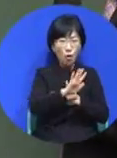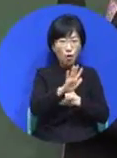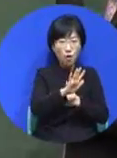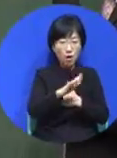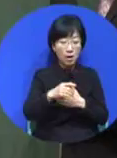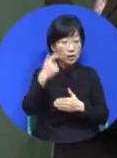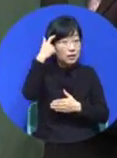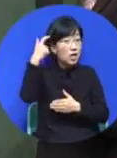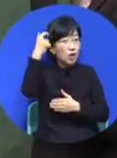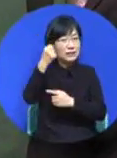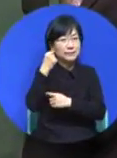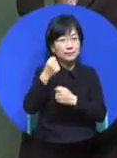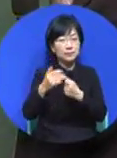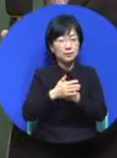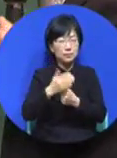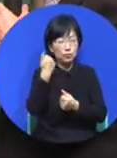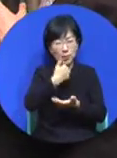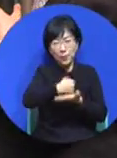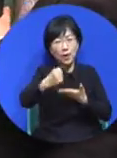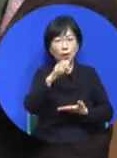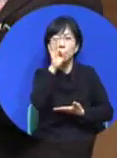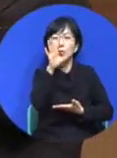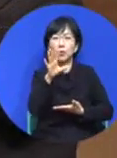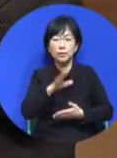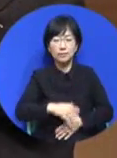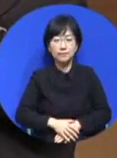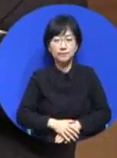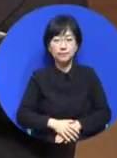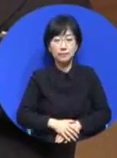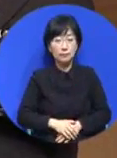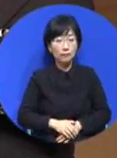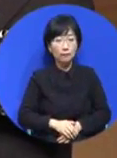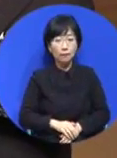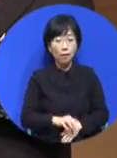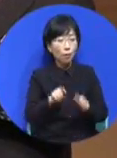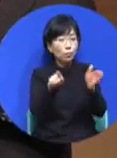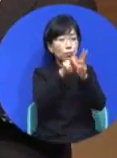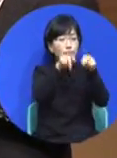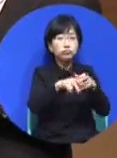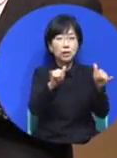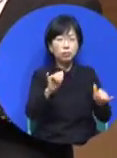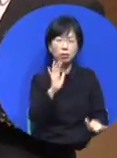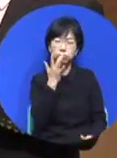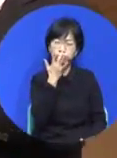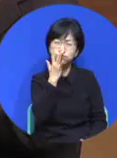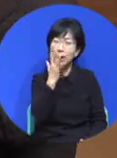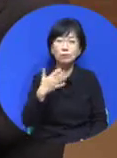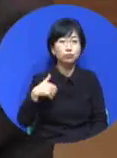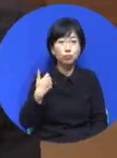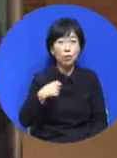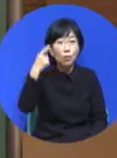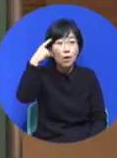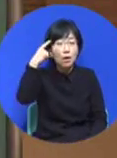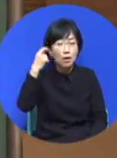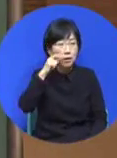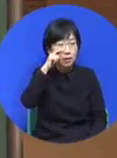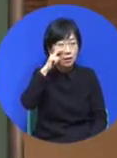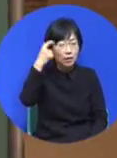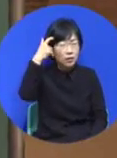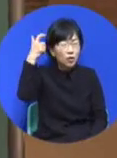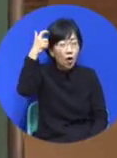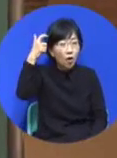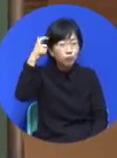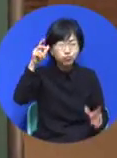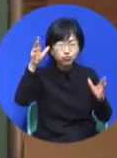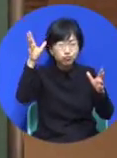a spiritual thing. No one can take it away from you. 그러니 불신자들은 이해를 못해. 왜냐면 먹는 것밖에 모르는 사람들 이해를 못해. 아니 믿음 가지는데